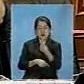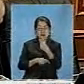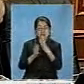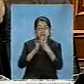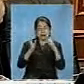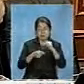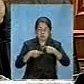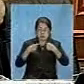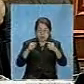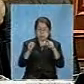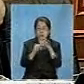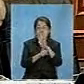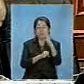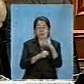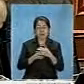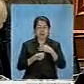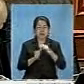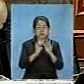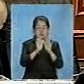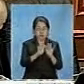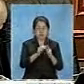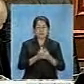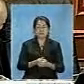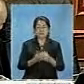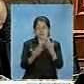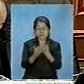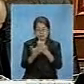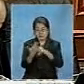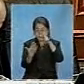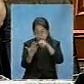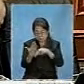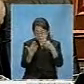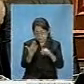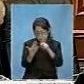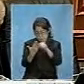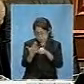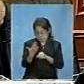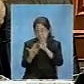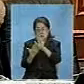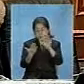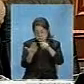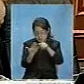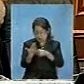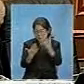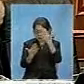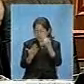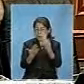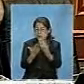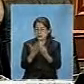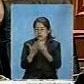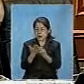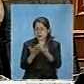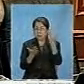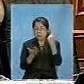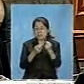จะขออนุญาตฝากท่านสมาชิกว่ารายการในงบประมาณบางรายการที่ท่านเห็นว่ามีเงินน้อยลงนั้นไม่